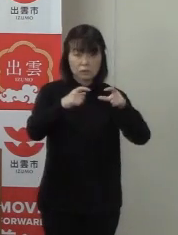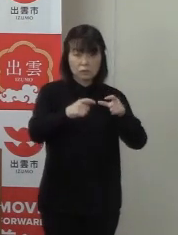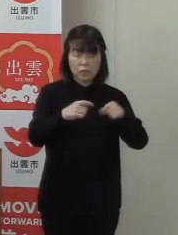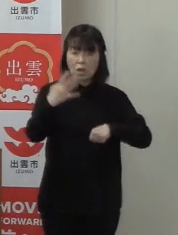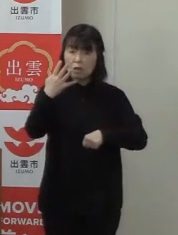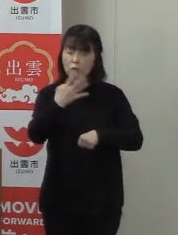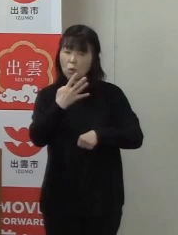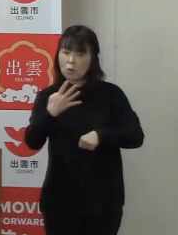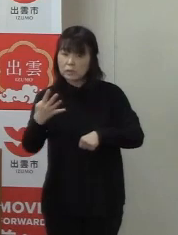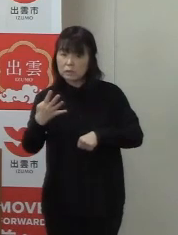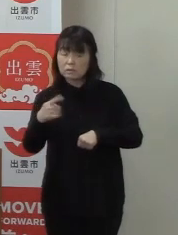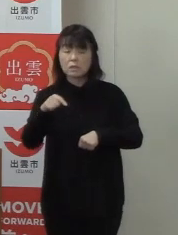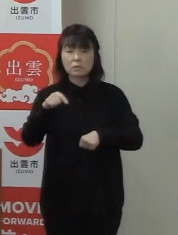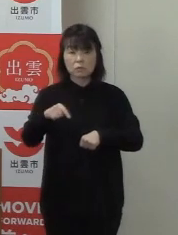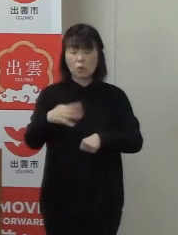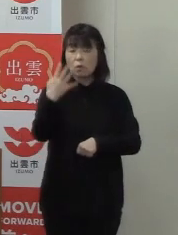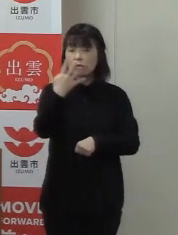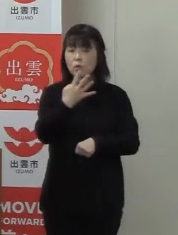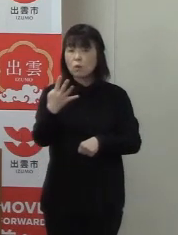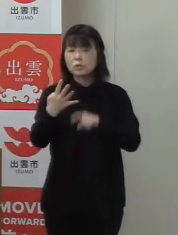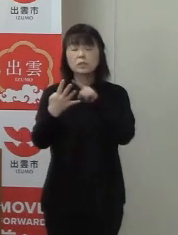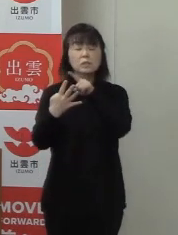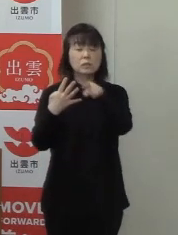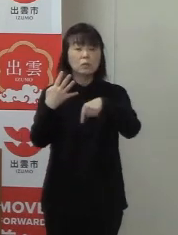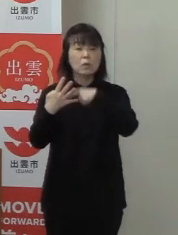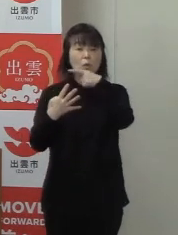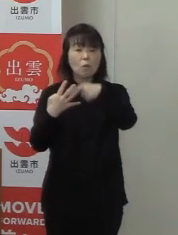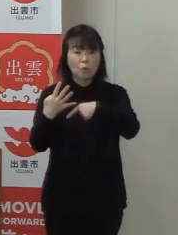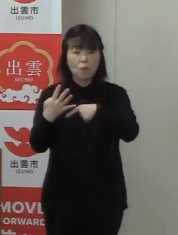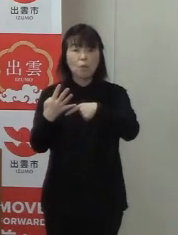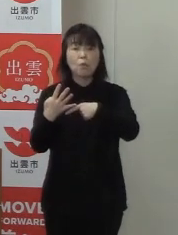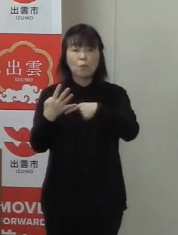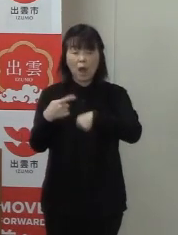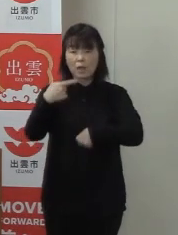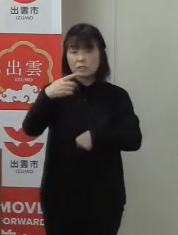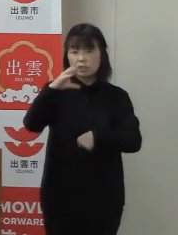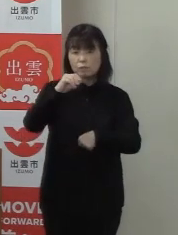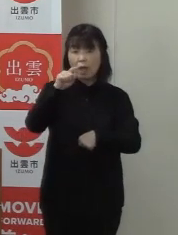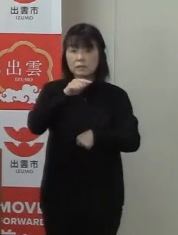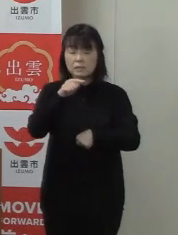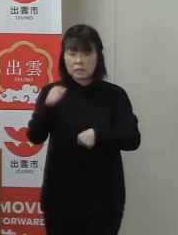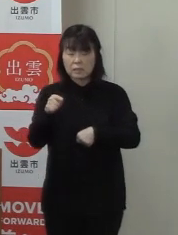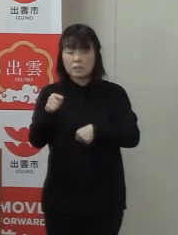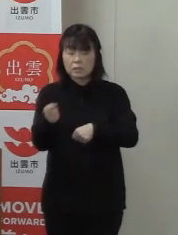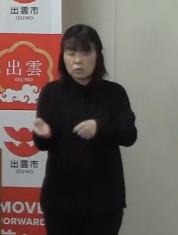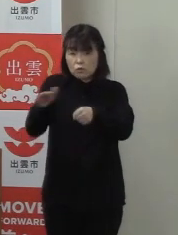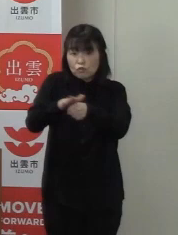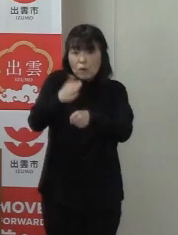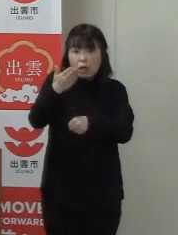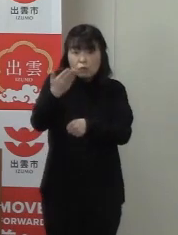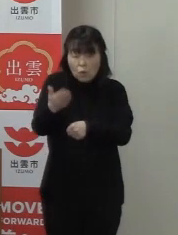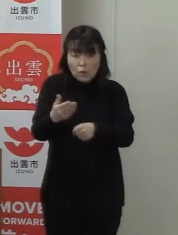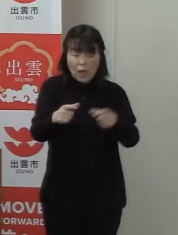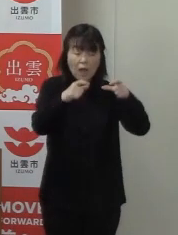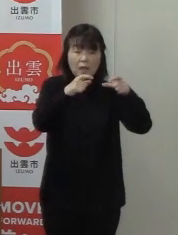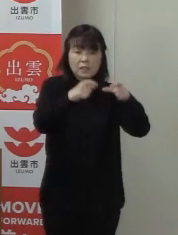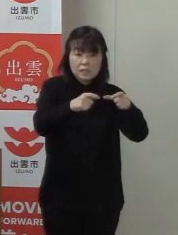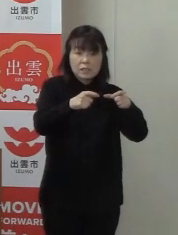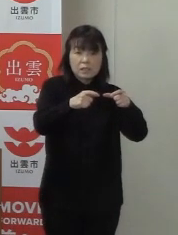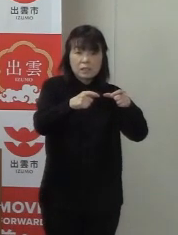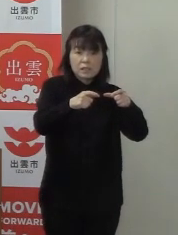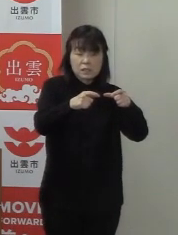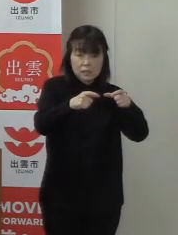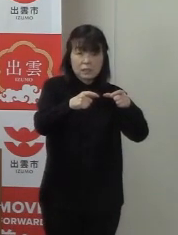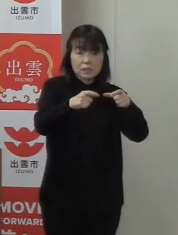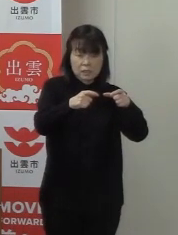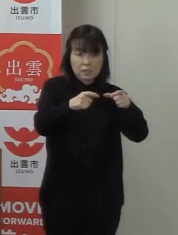かせるんですけど、その4名にあのもう1万人にカウントされるとか、1枚でまその